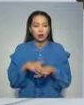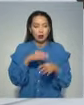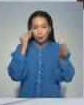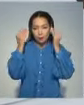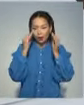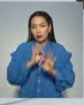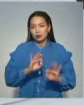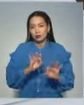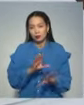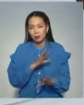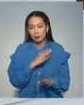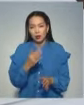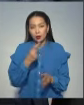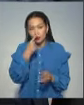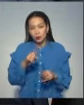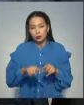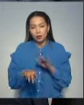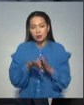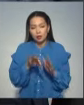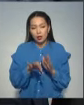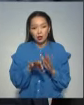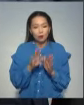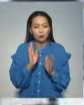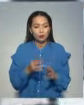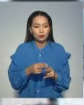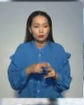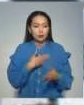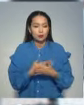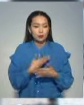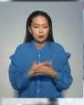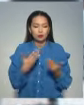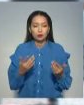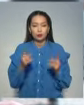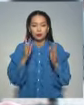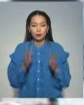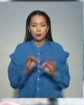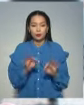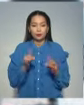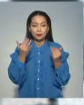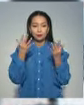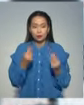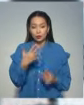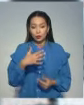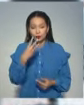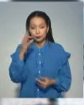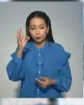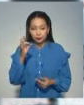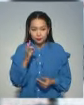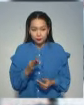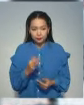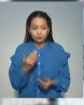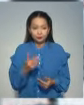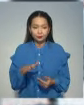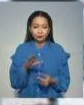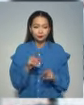Жиында сайлаушылардың белсенділігі туралы сөз қозғалды. Бүгінгі таңның өзінде 53%-ға жуық адамдар